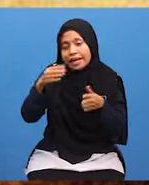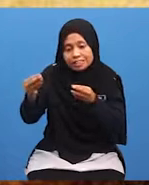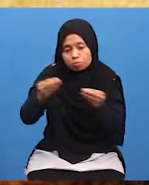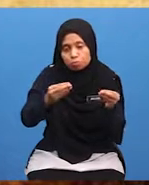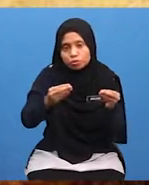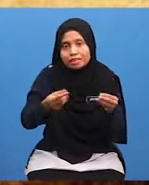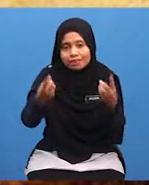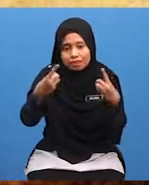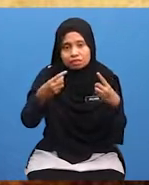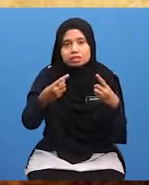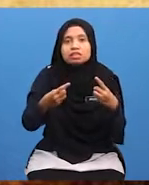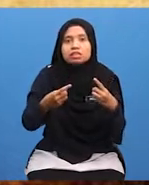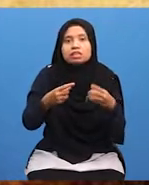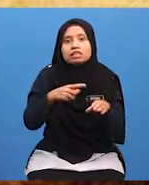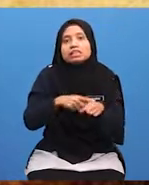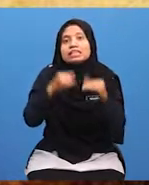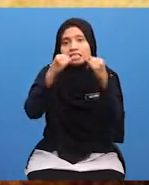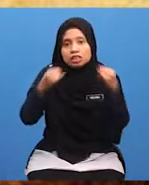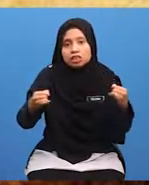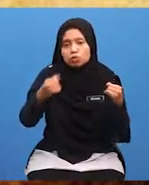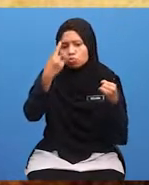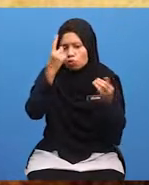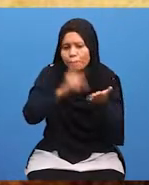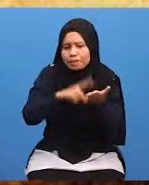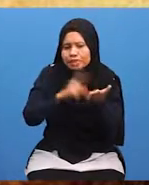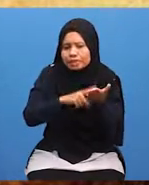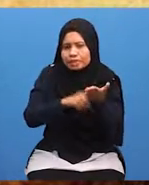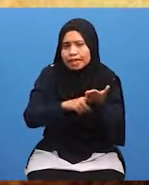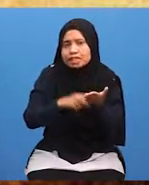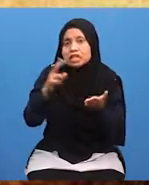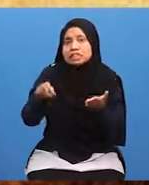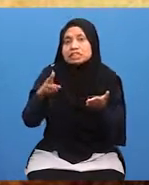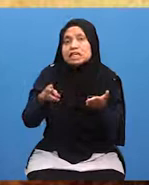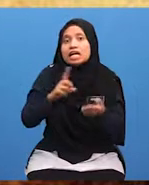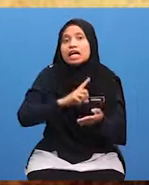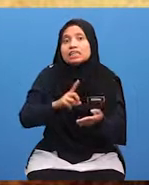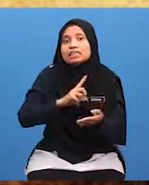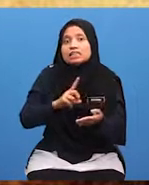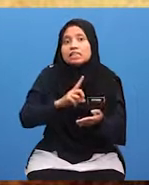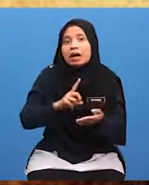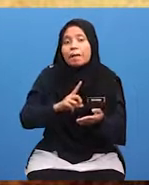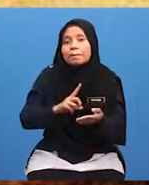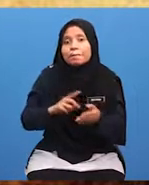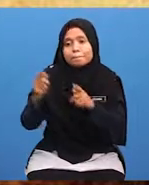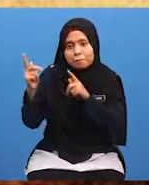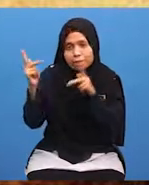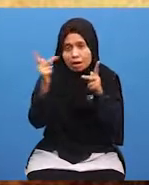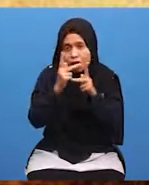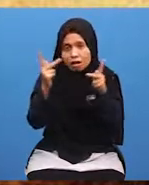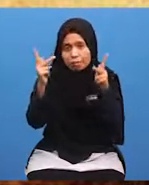Damsyik. Tujuan untuk membicarakan ilmu sejarah Arab, ilmu berkaitan peperangan dan juga pentadbiran.